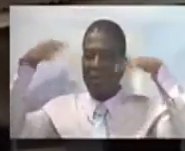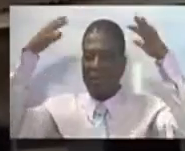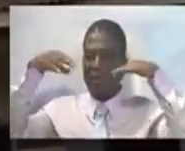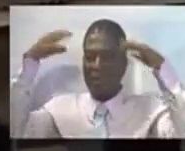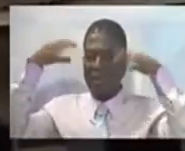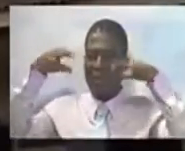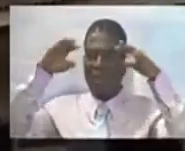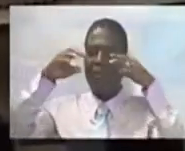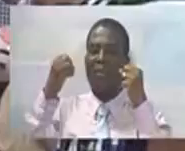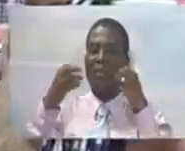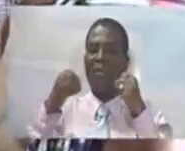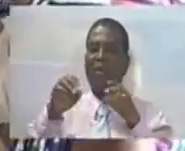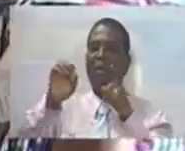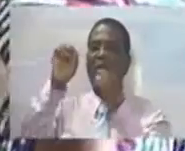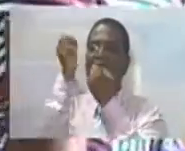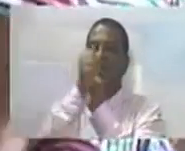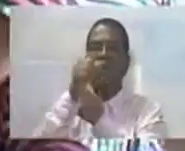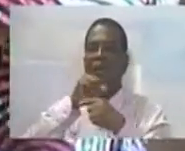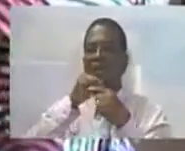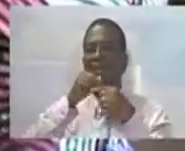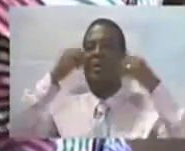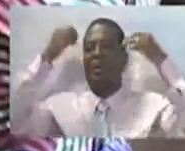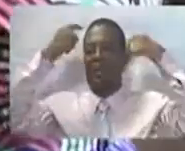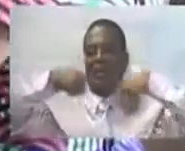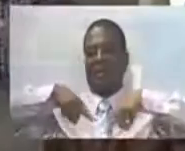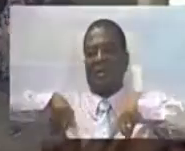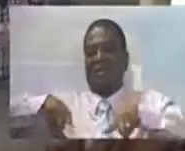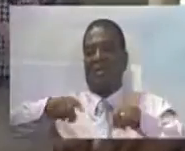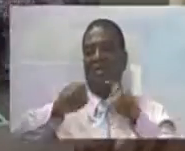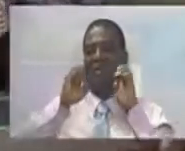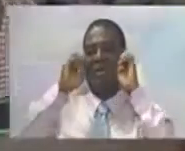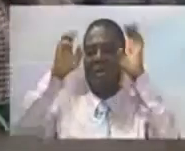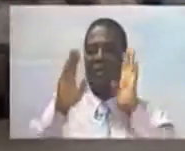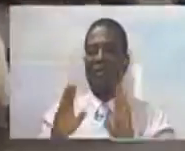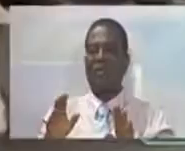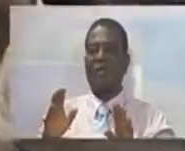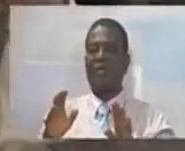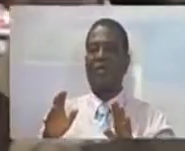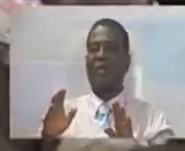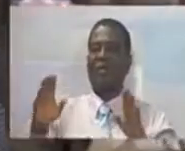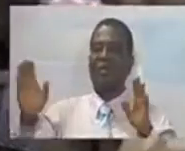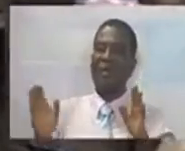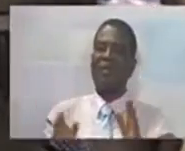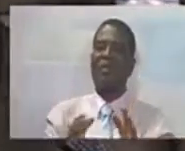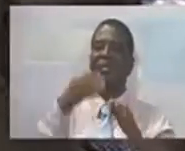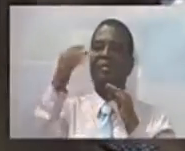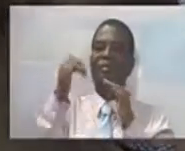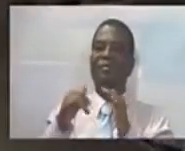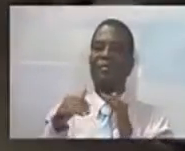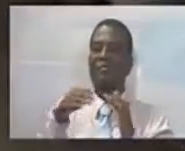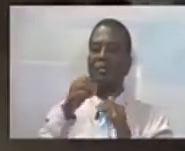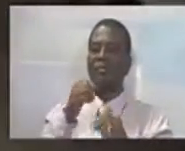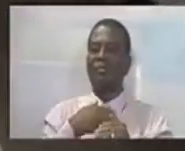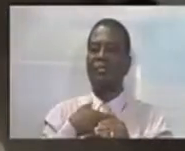Une situation loin de décourager encadreurs et élèves. Le pays nous appelle.